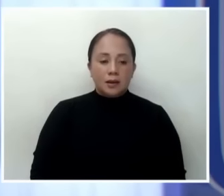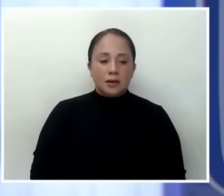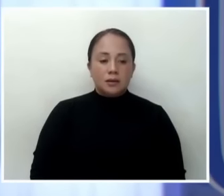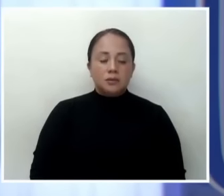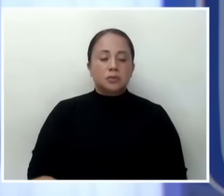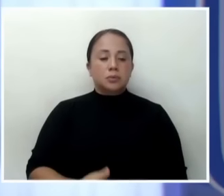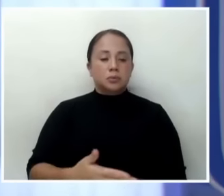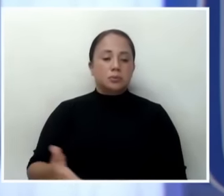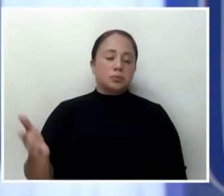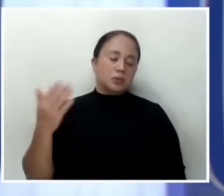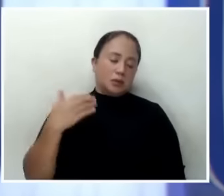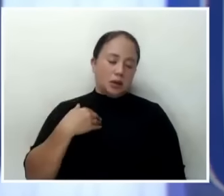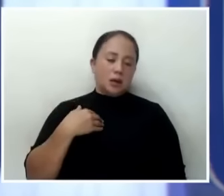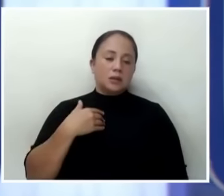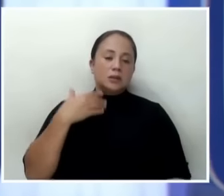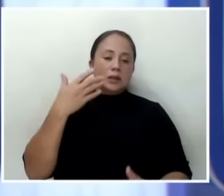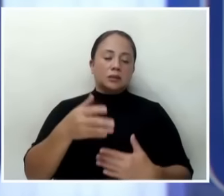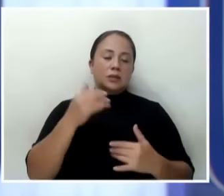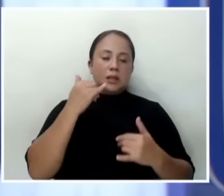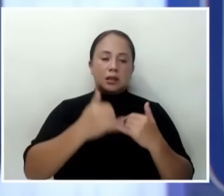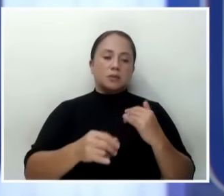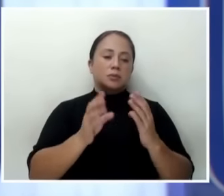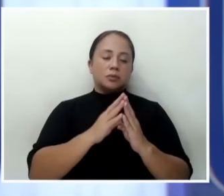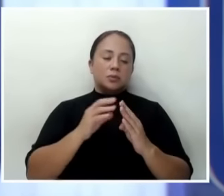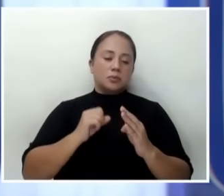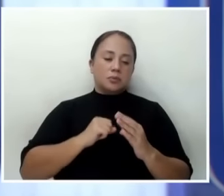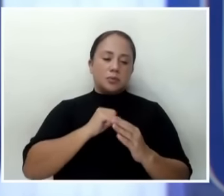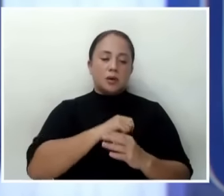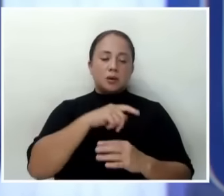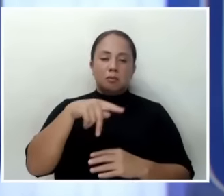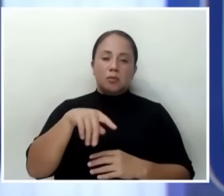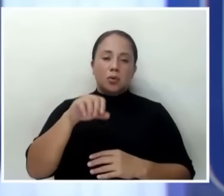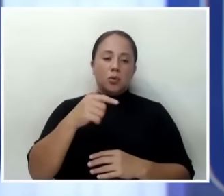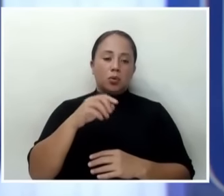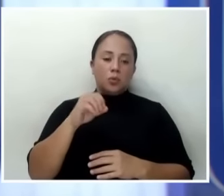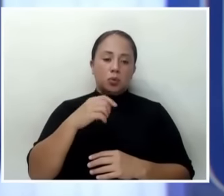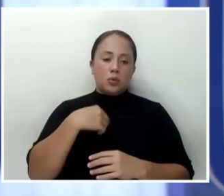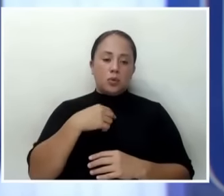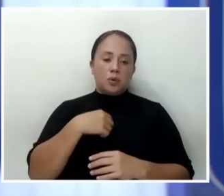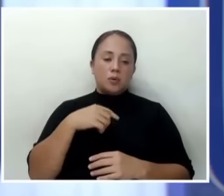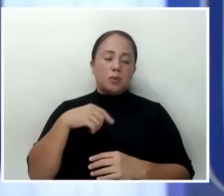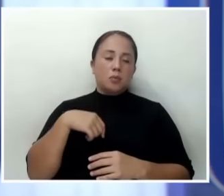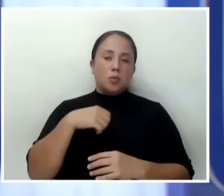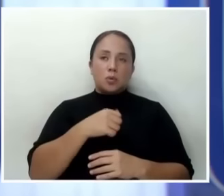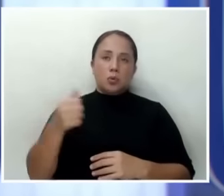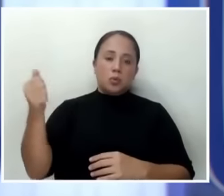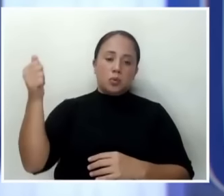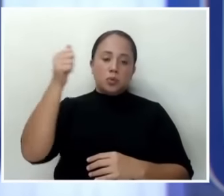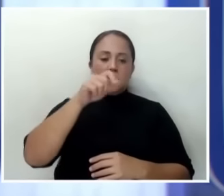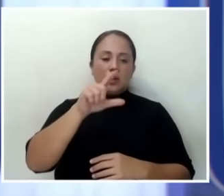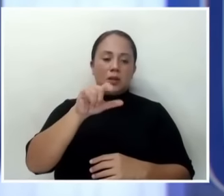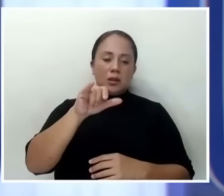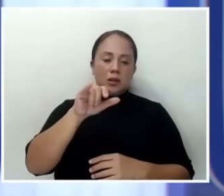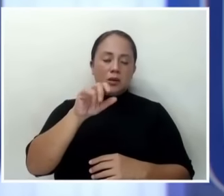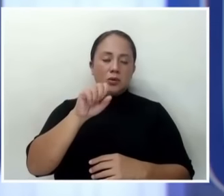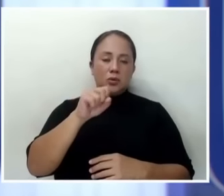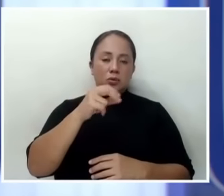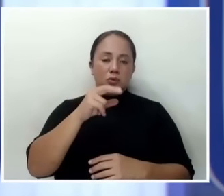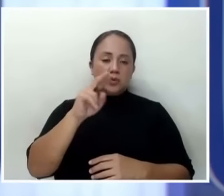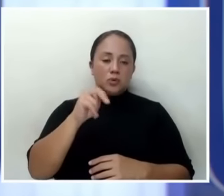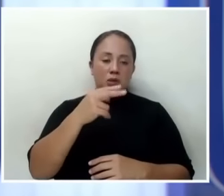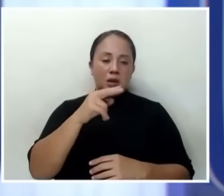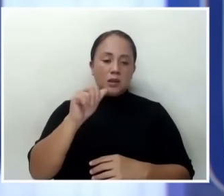Iimbitahan sa susunod at huling pagdinig sa Senado kaugnay ng mga Pogo ang umanoy Pogo godfather na si Lin Shun Han, na kilala rin